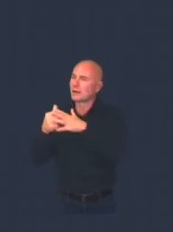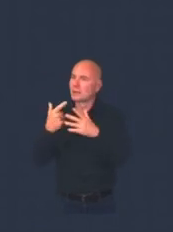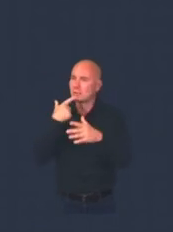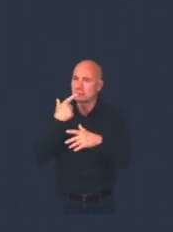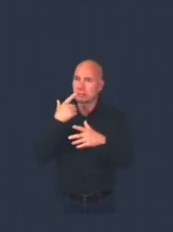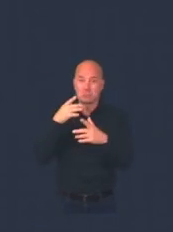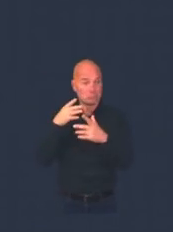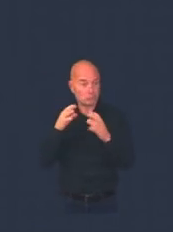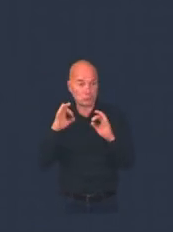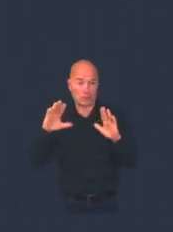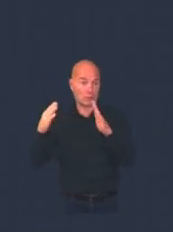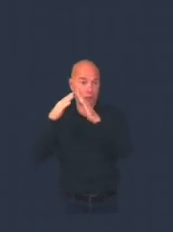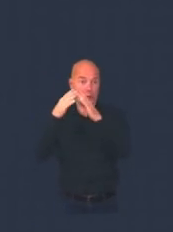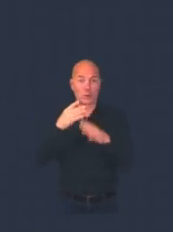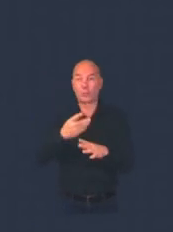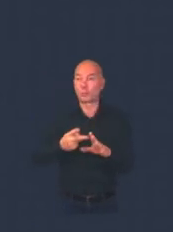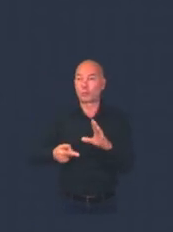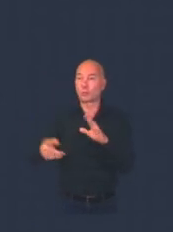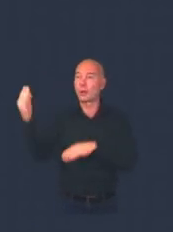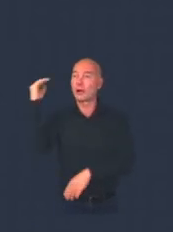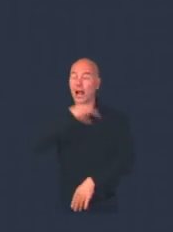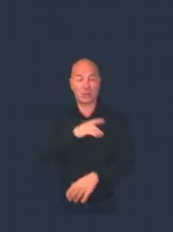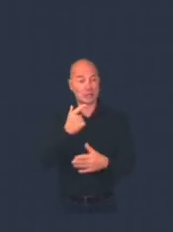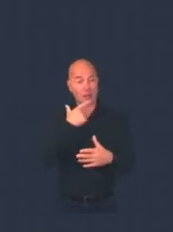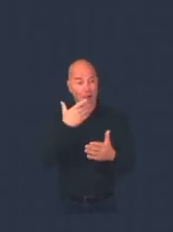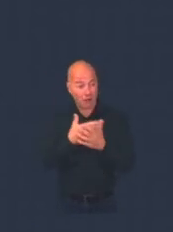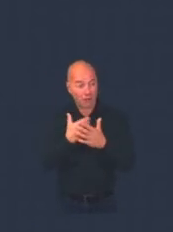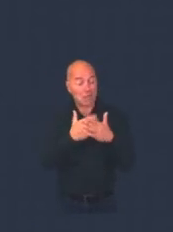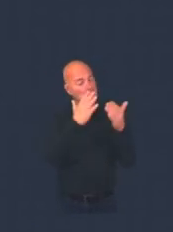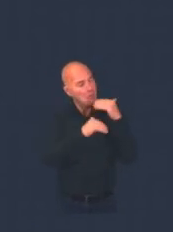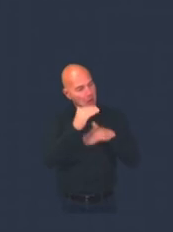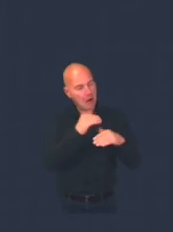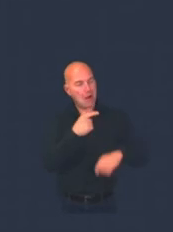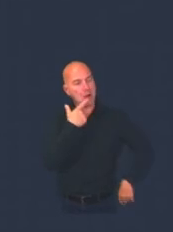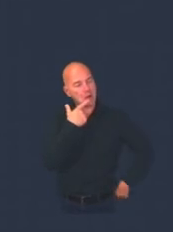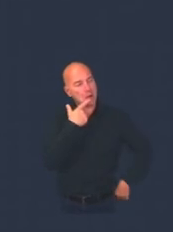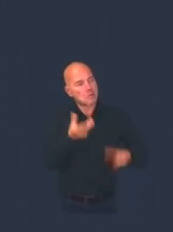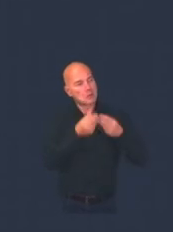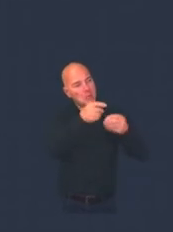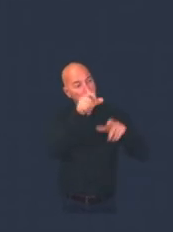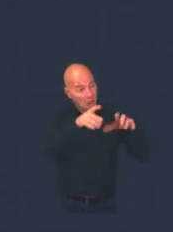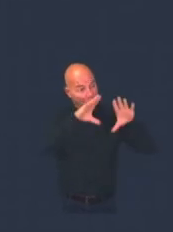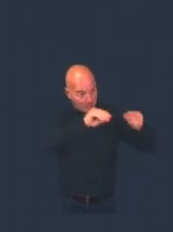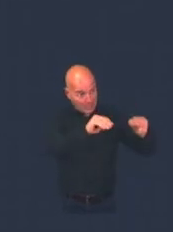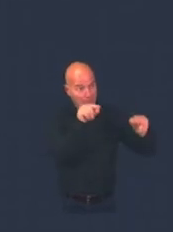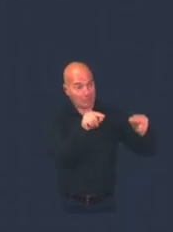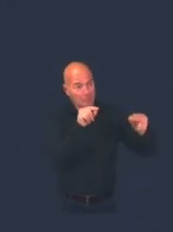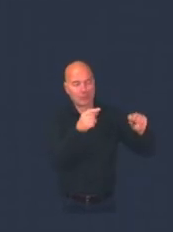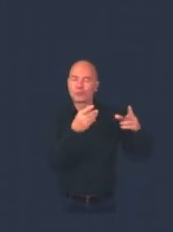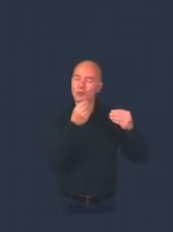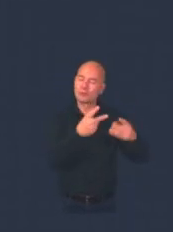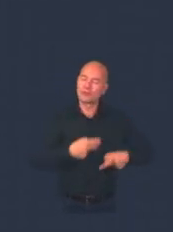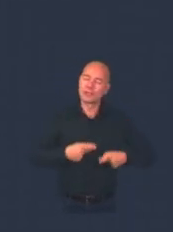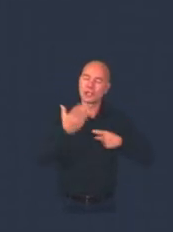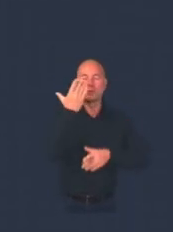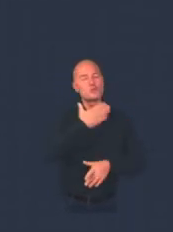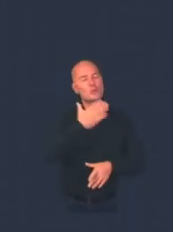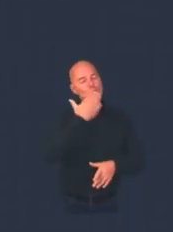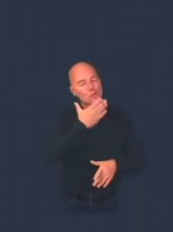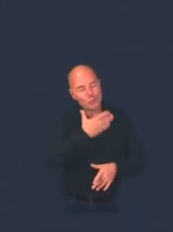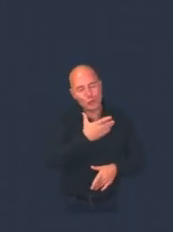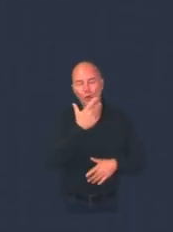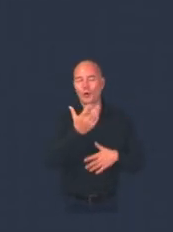dans nos massifs. On se met même à penser qu'il permettra aux personnes qui habitent dans ces territoires de mieux y vivre, qu'il ouvrira les chemins pour offrir aux